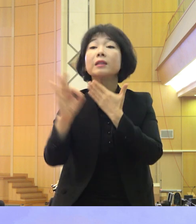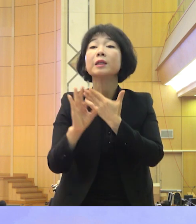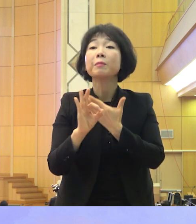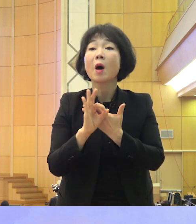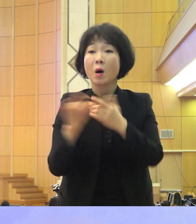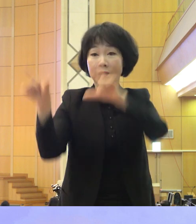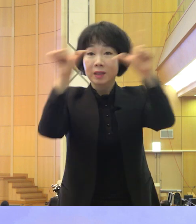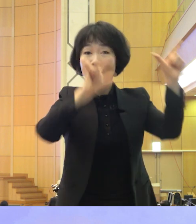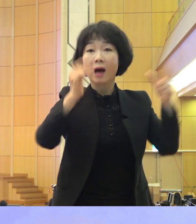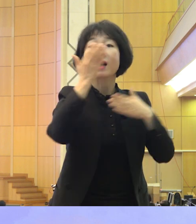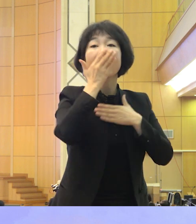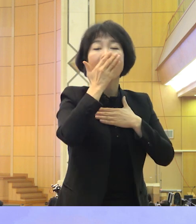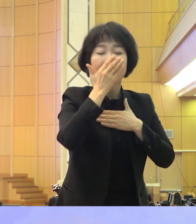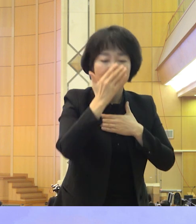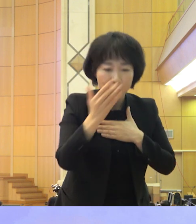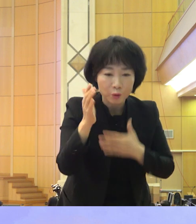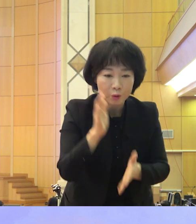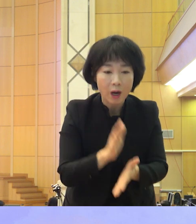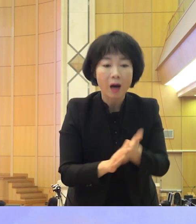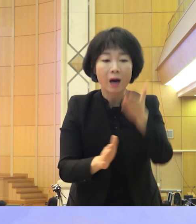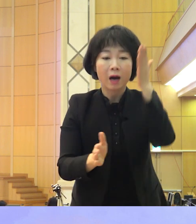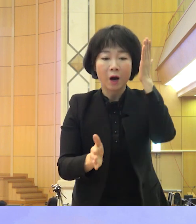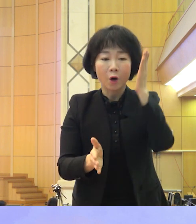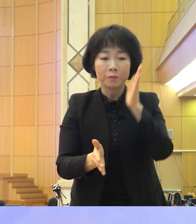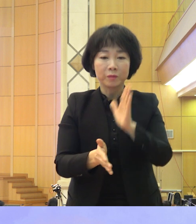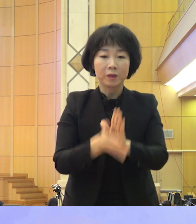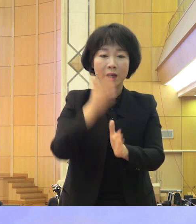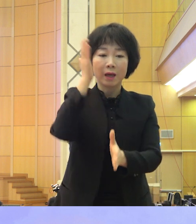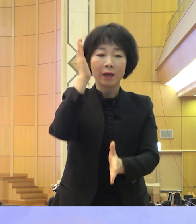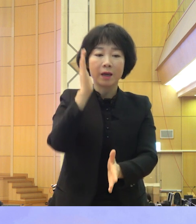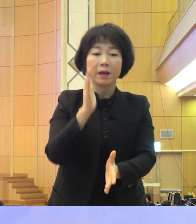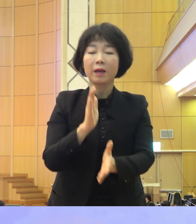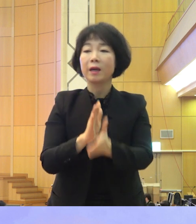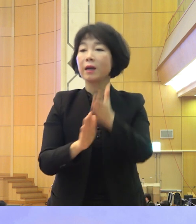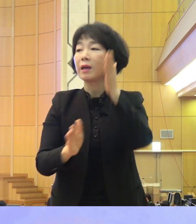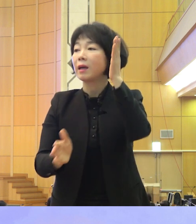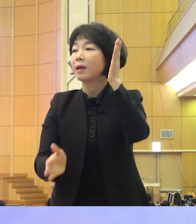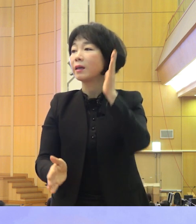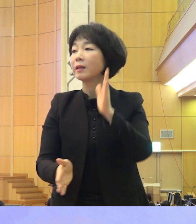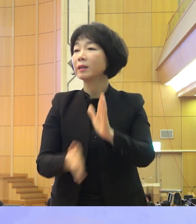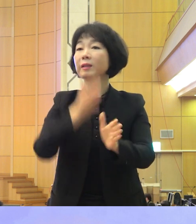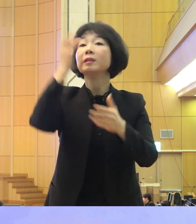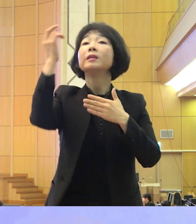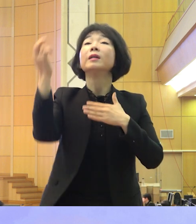은혜 아니면 살아갈 수가 없네.